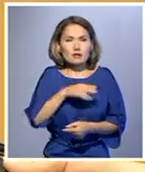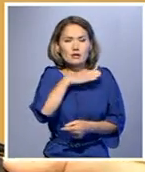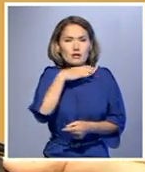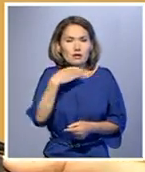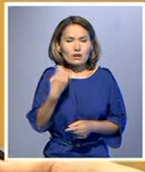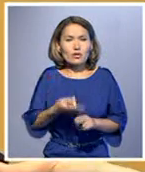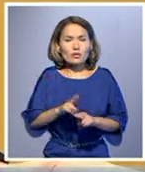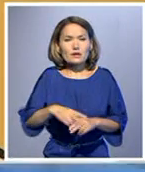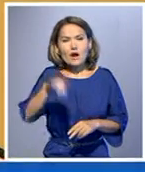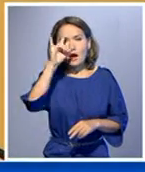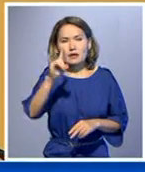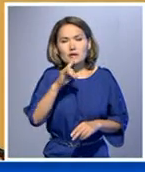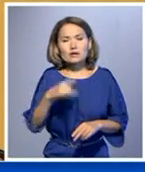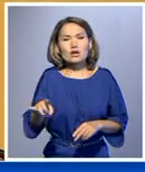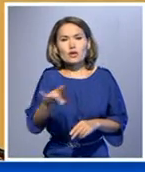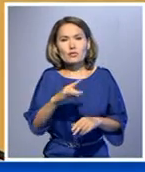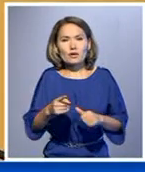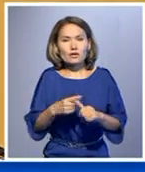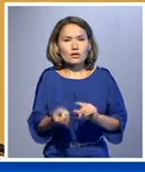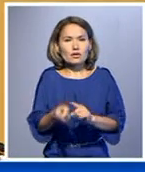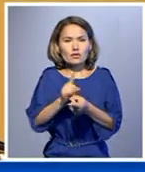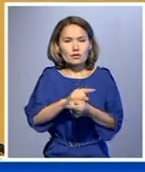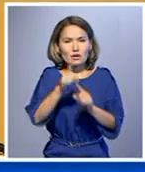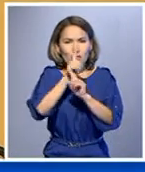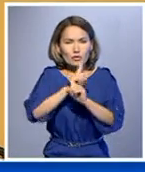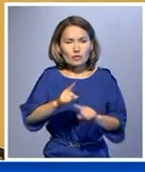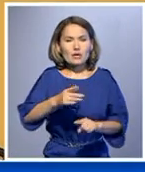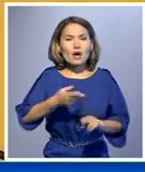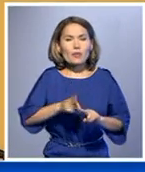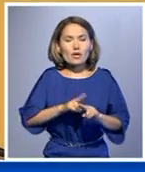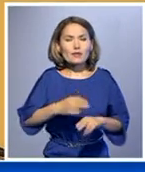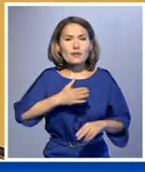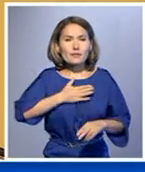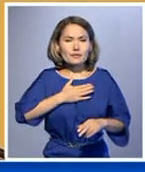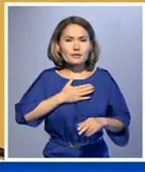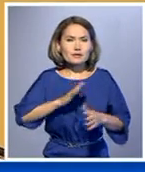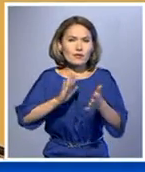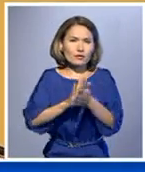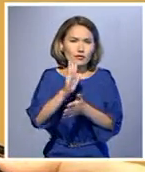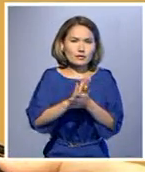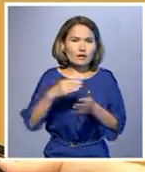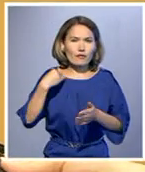арада ел аты өзгере қоймас дедім. Осы сөзімді әрі қарай өз қалаулары бойынша бұрмалап жазған.